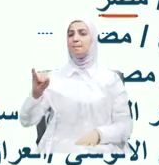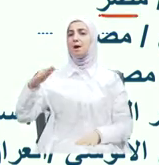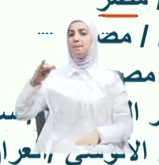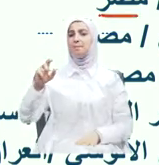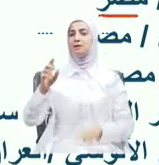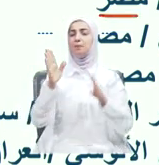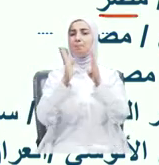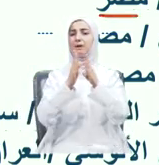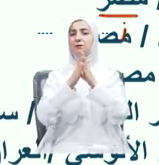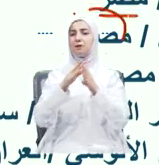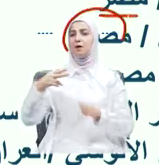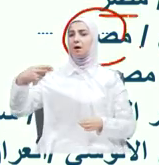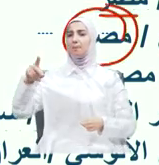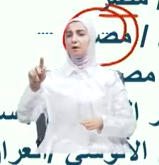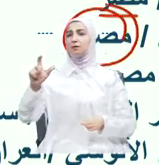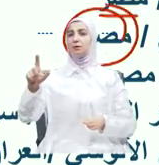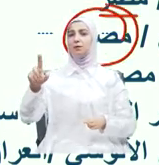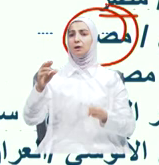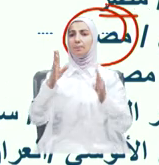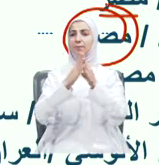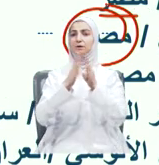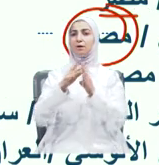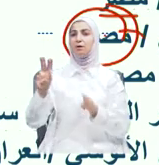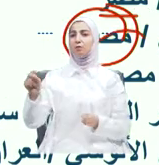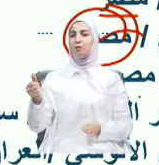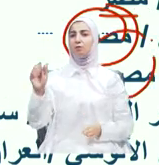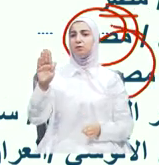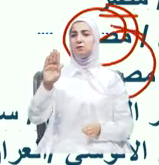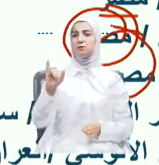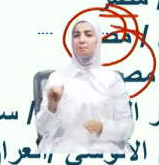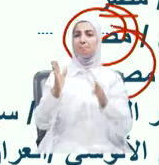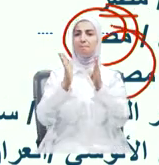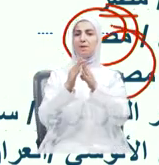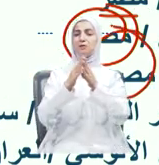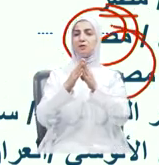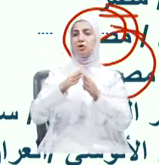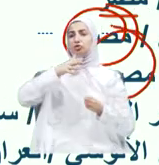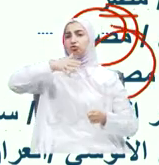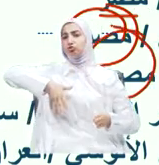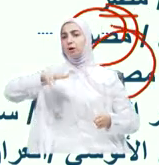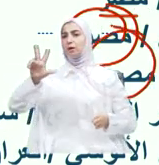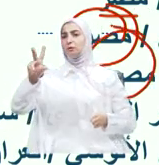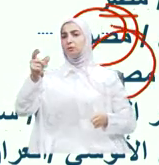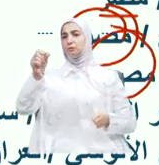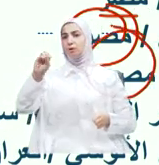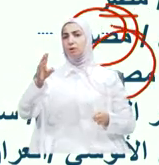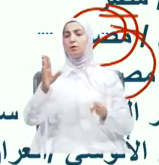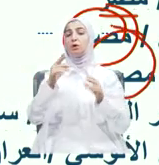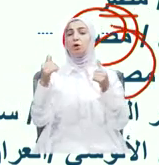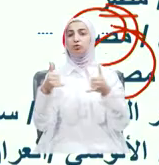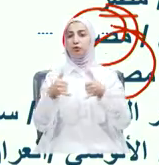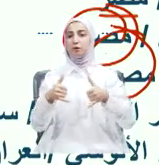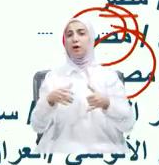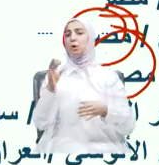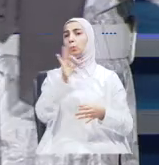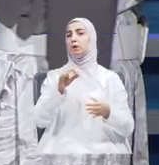مصر، عبد الله النديم في مصر، قاسم أمين في مصر أيضا، الشيخ الطاهر الجزائري